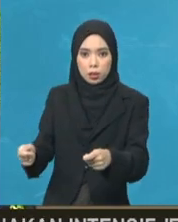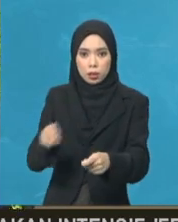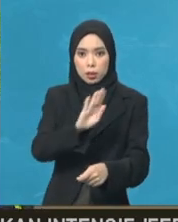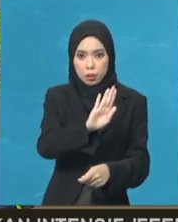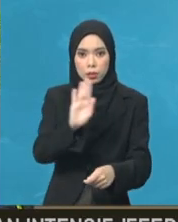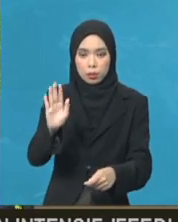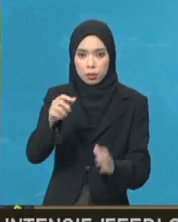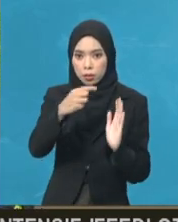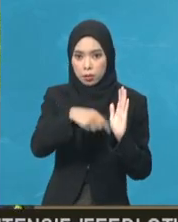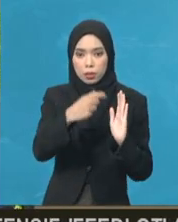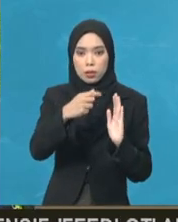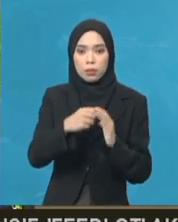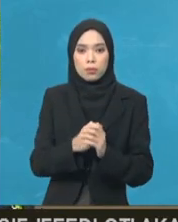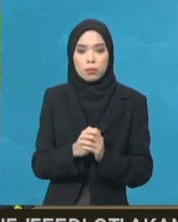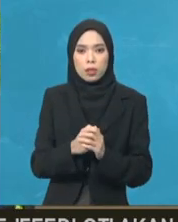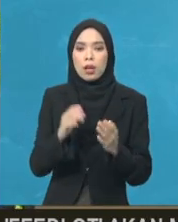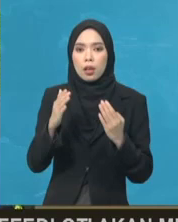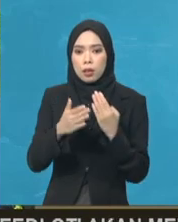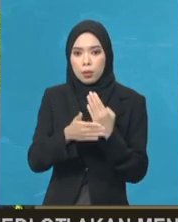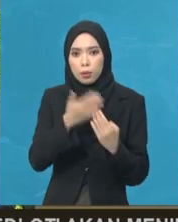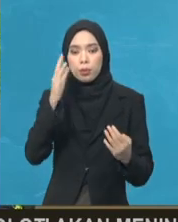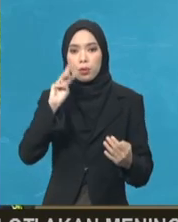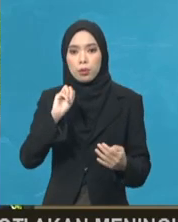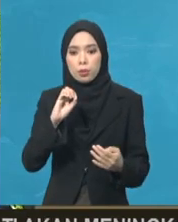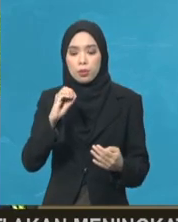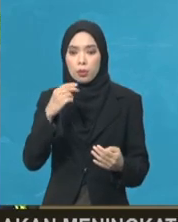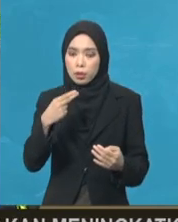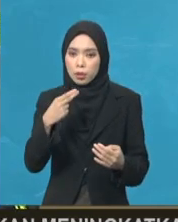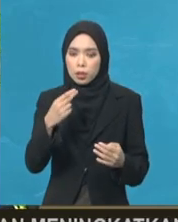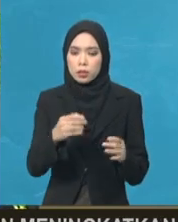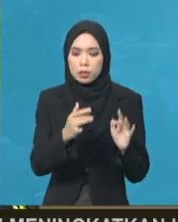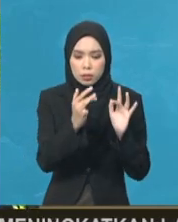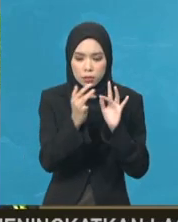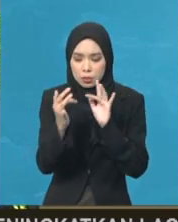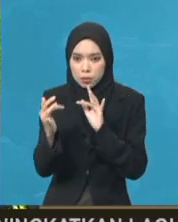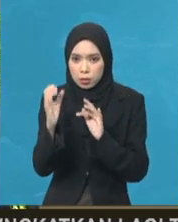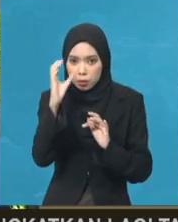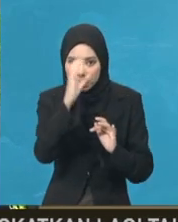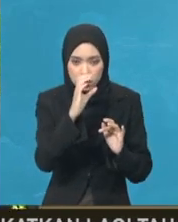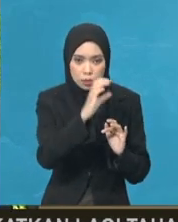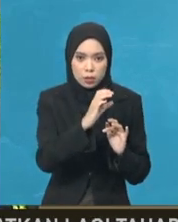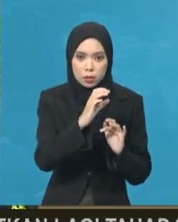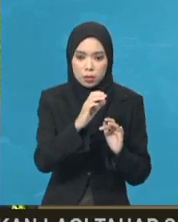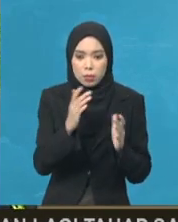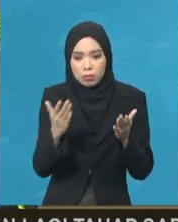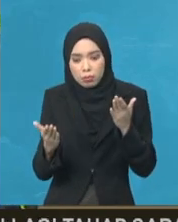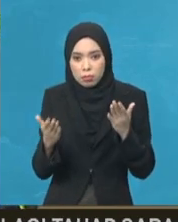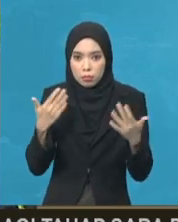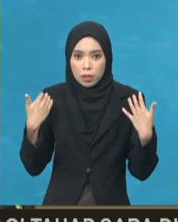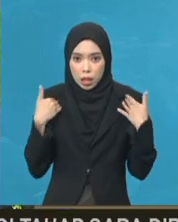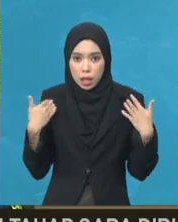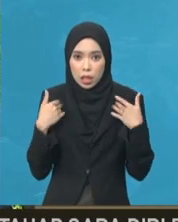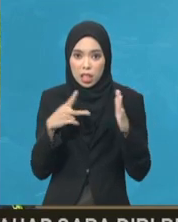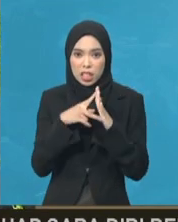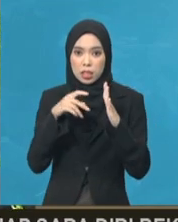akan memudahkan Kementerian Kesehatan bagi menjalankan proses Kotex racing jika sekiranya adek yang telah